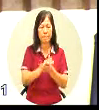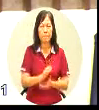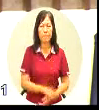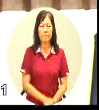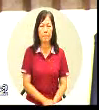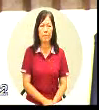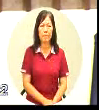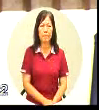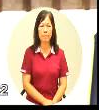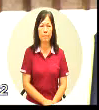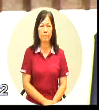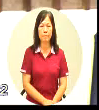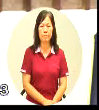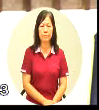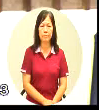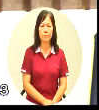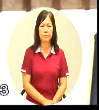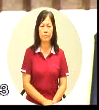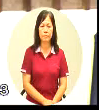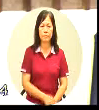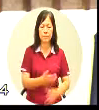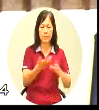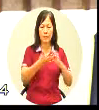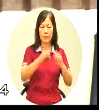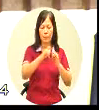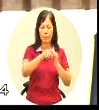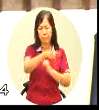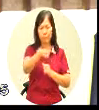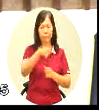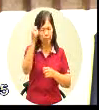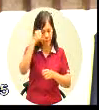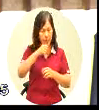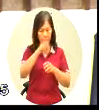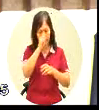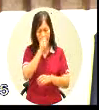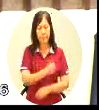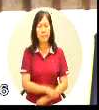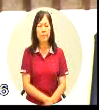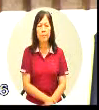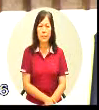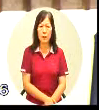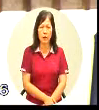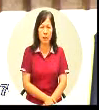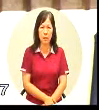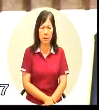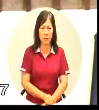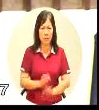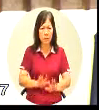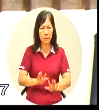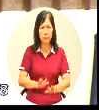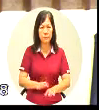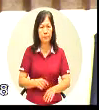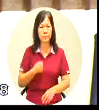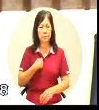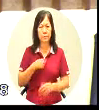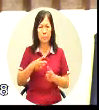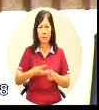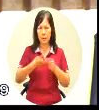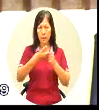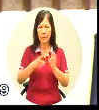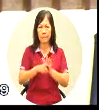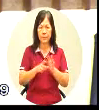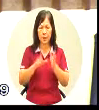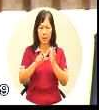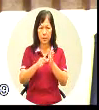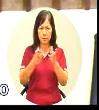还有电视机前面的市民朋友，大家早安，大家好。那今天是我这个第三次定